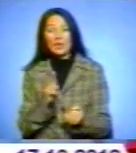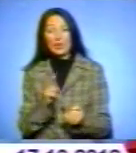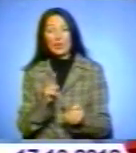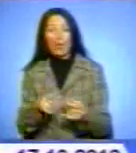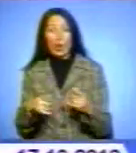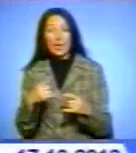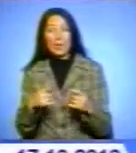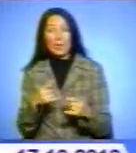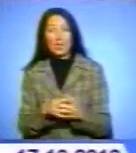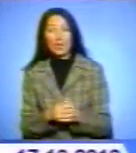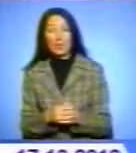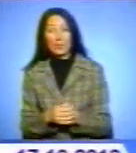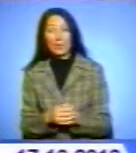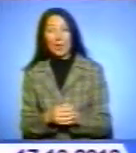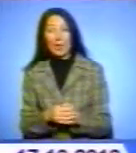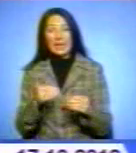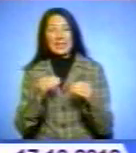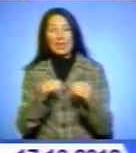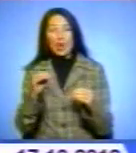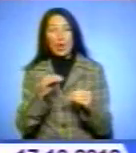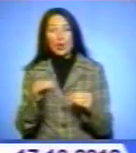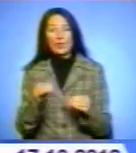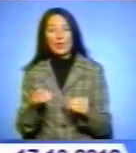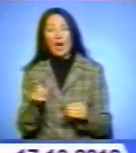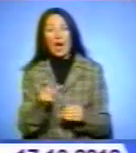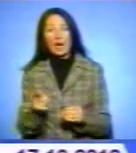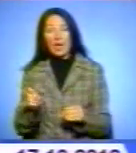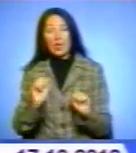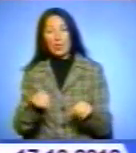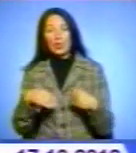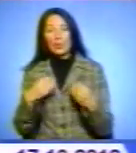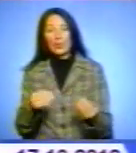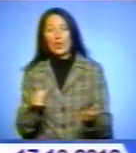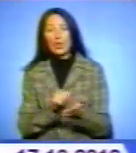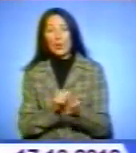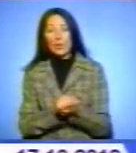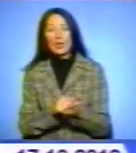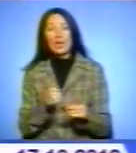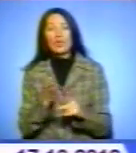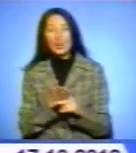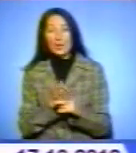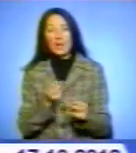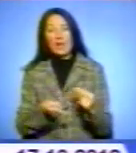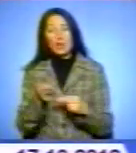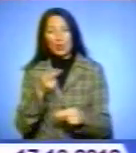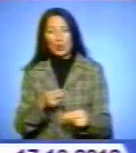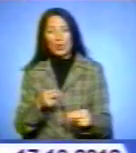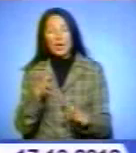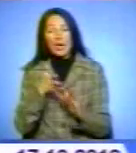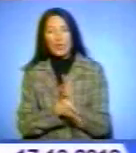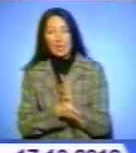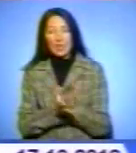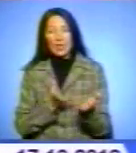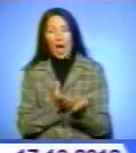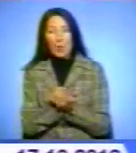телебачення. 10 жовтня краяни можуть подавати документи на субсидії для відшкодування витрат на оплату